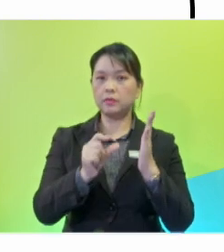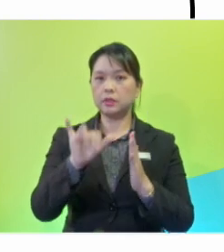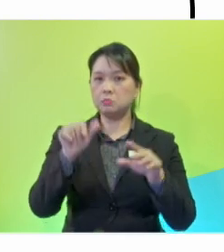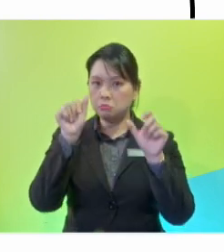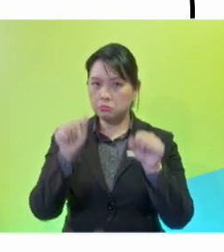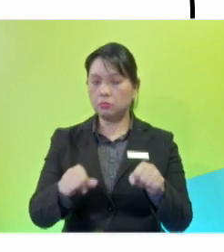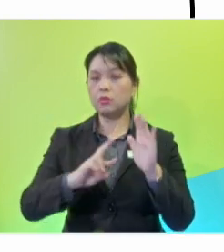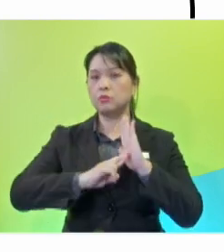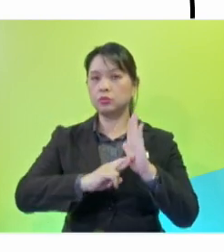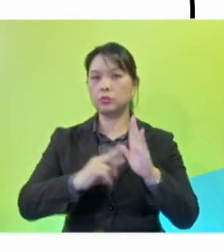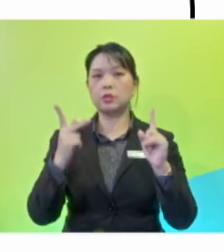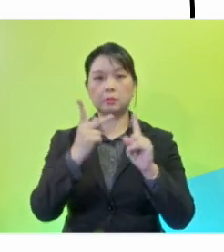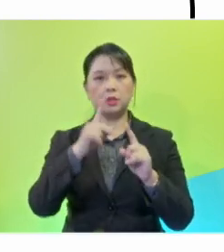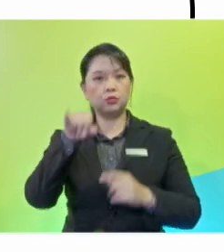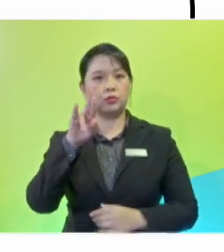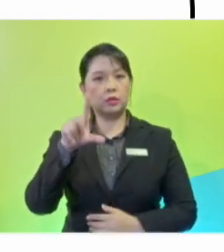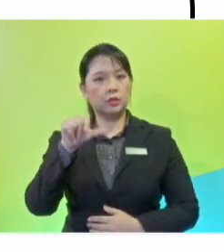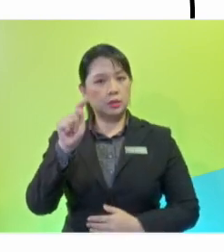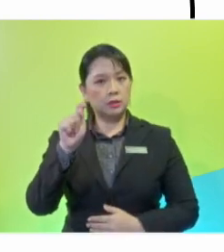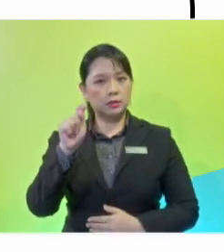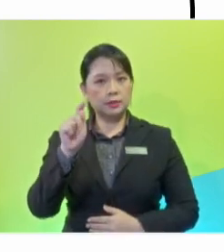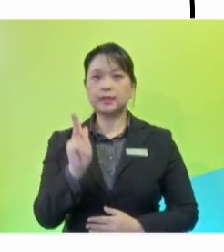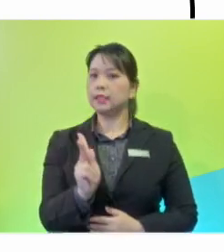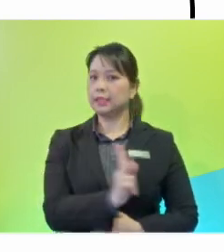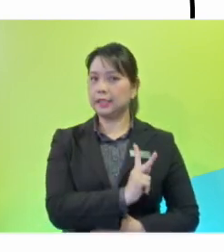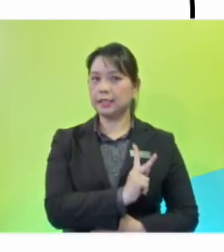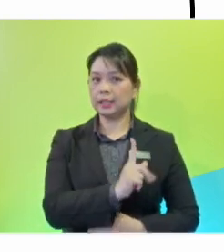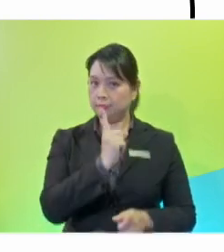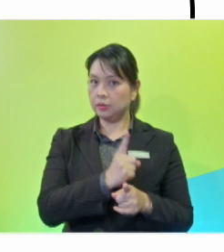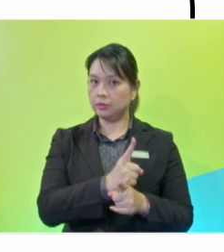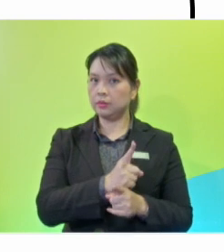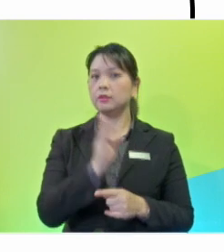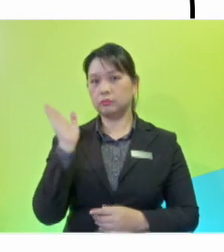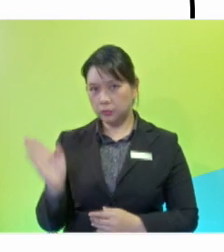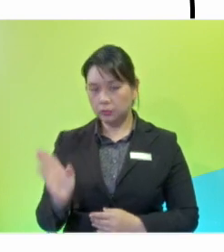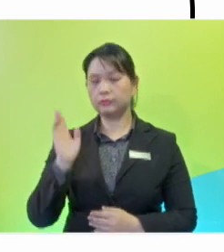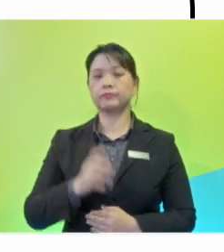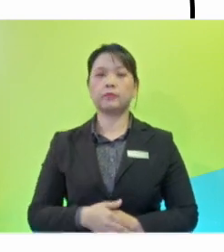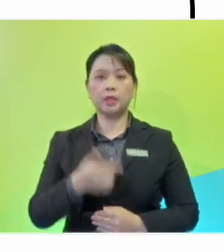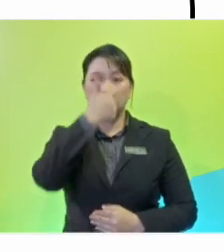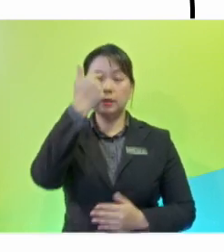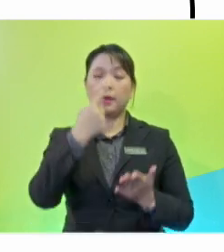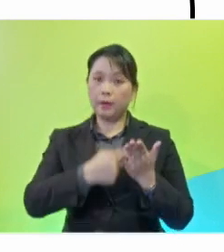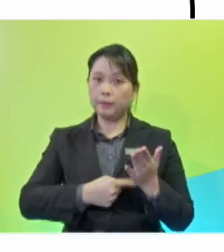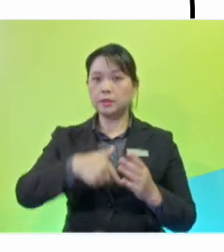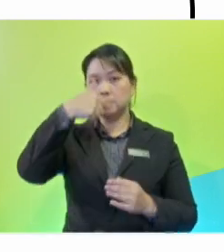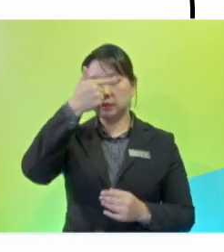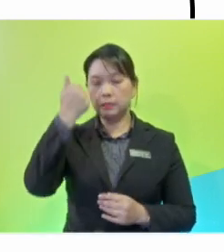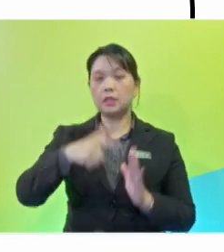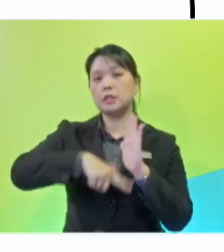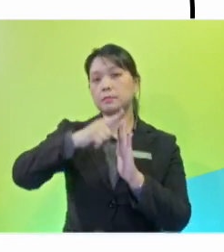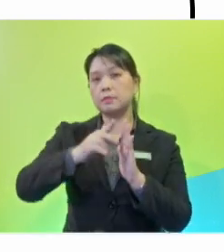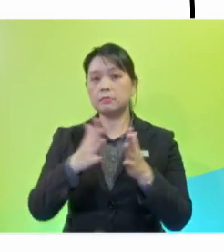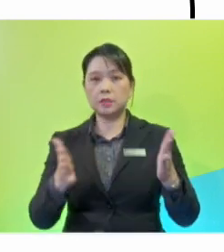merujuk pada julat kiri ke kanan kiri yang ini sebab Apa sebab lebih besar lebih gosong